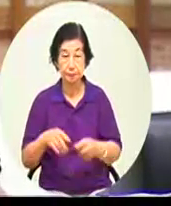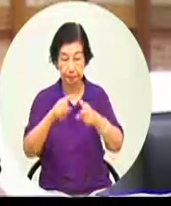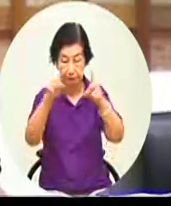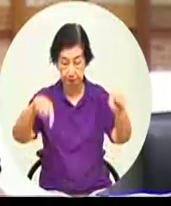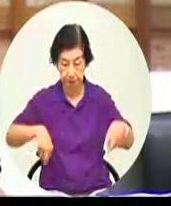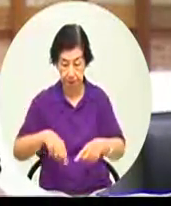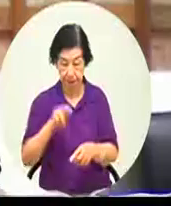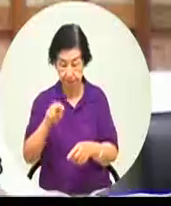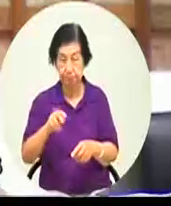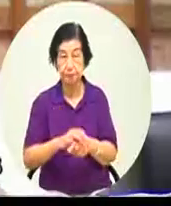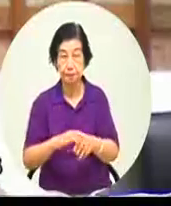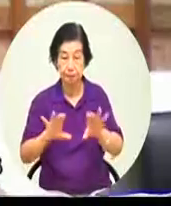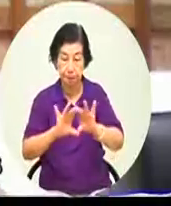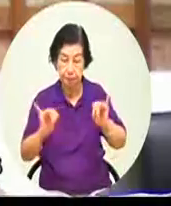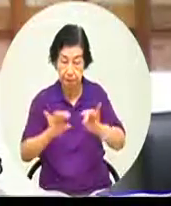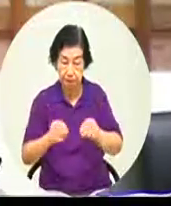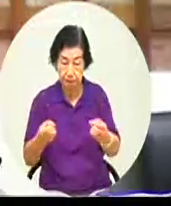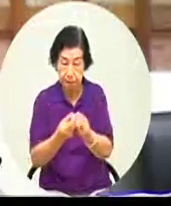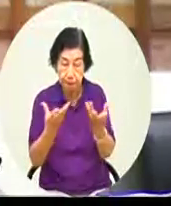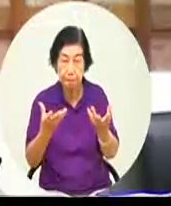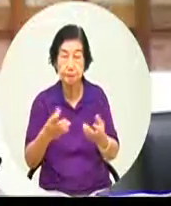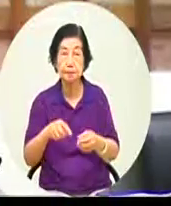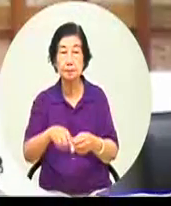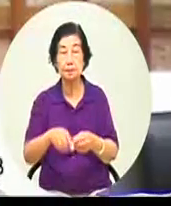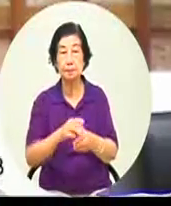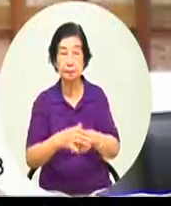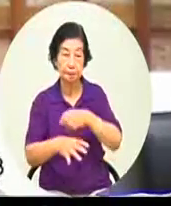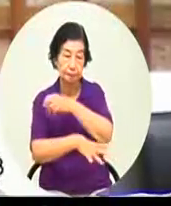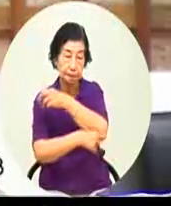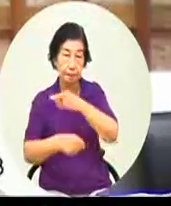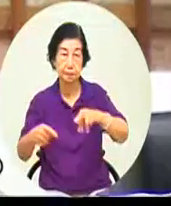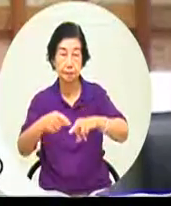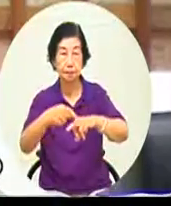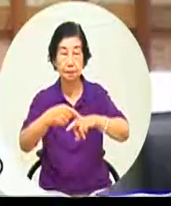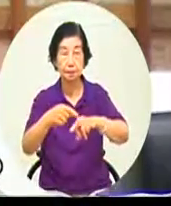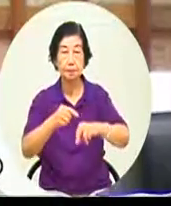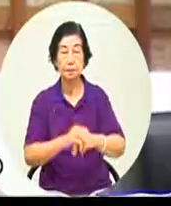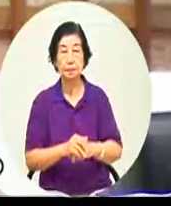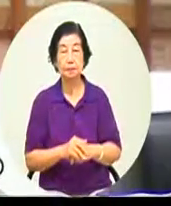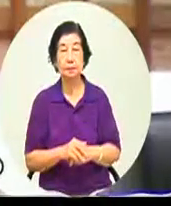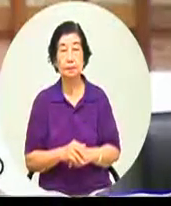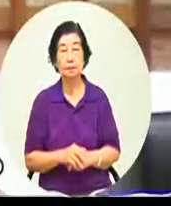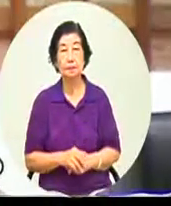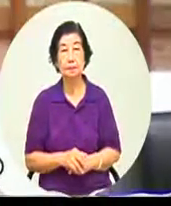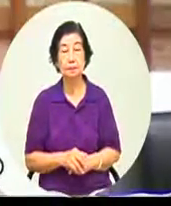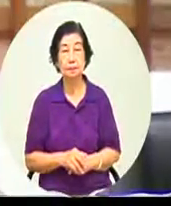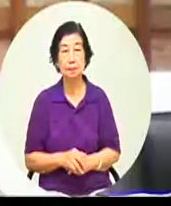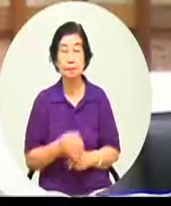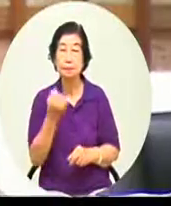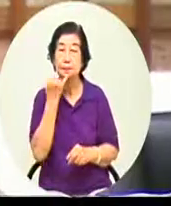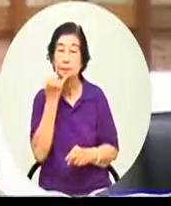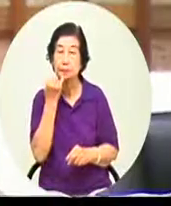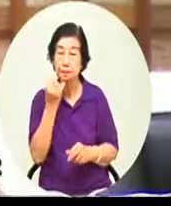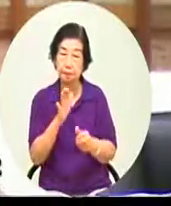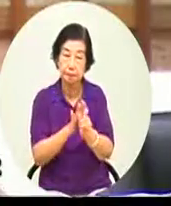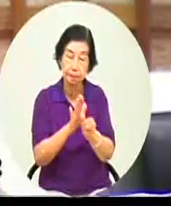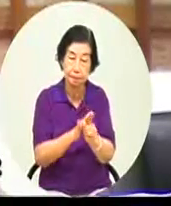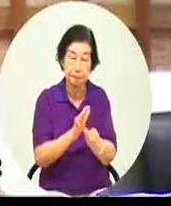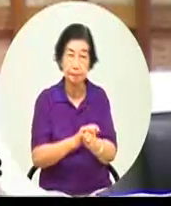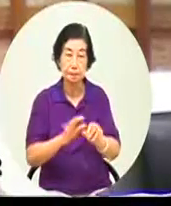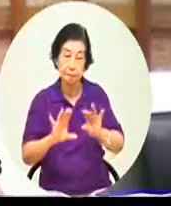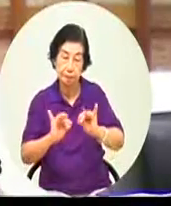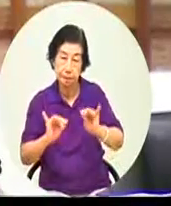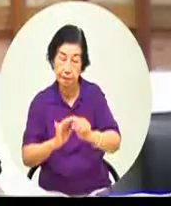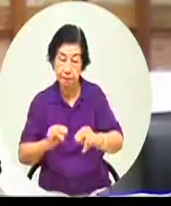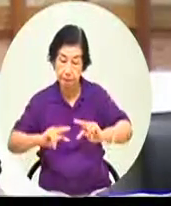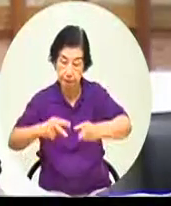开基金呐、啊，哦，你们预估要让这个土开基金的能够在土地活化，能够加入这个我